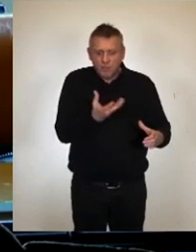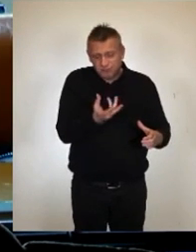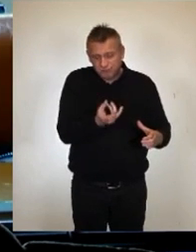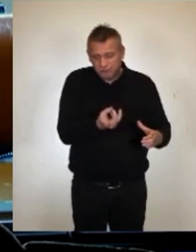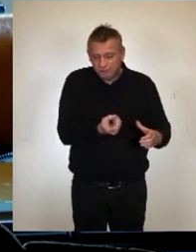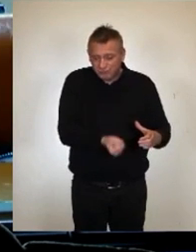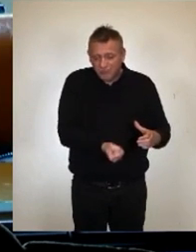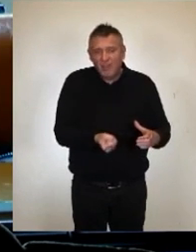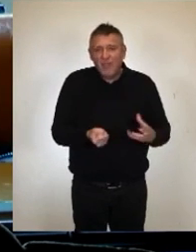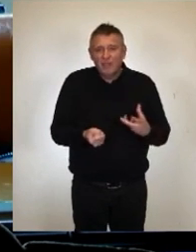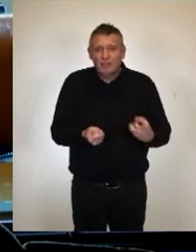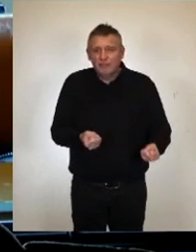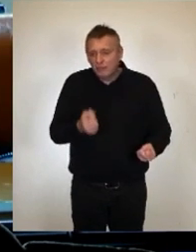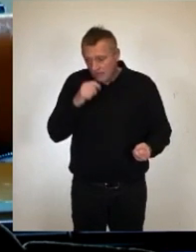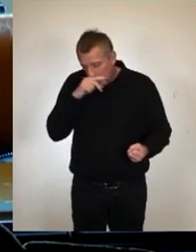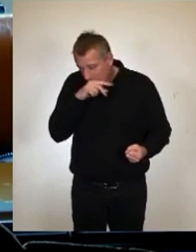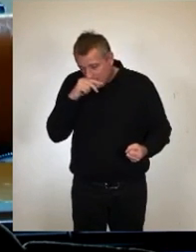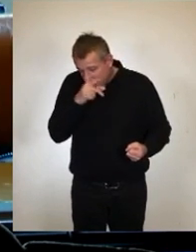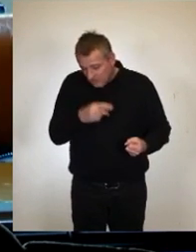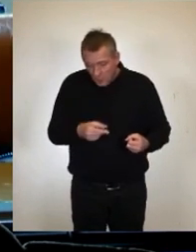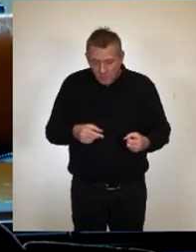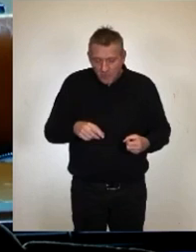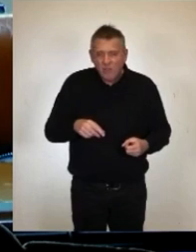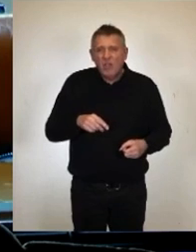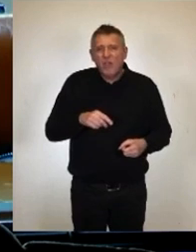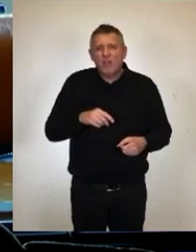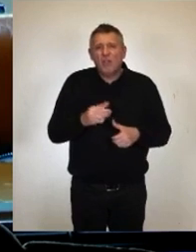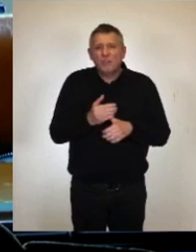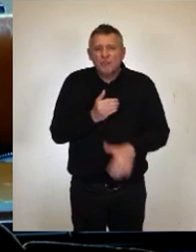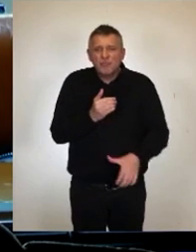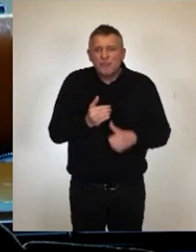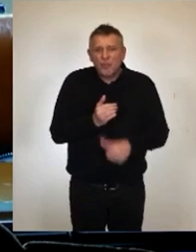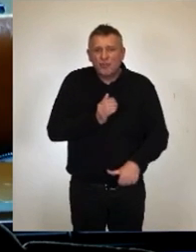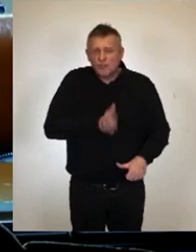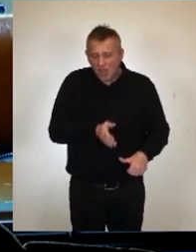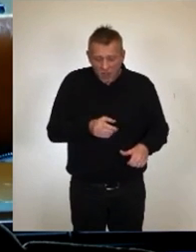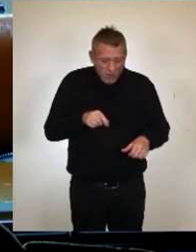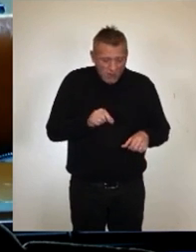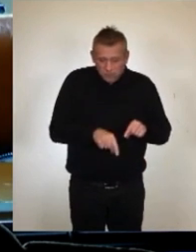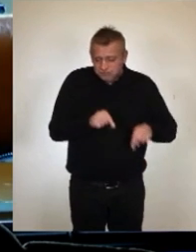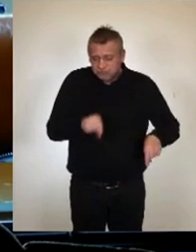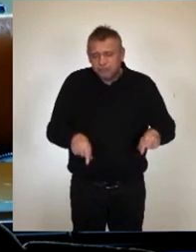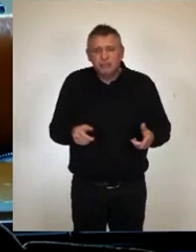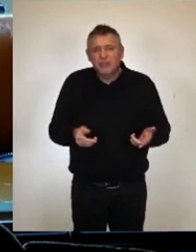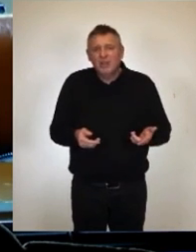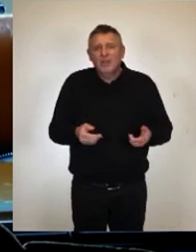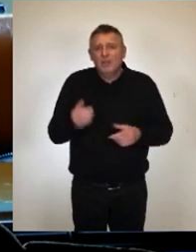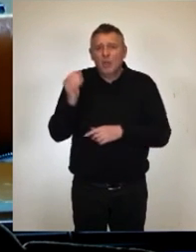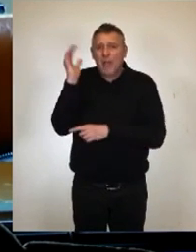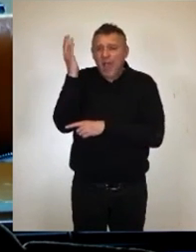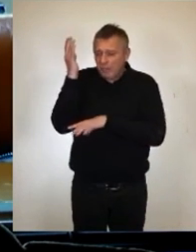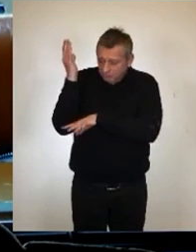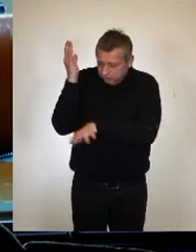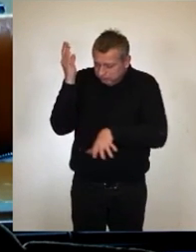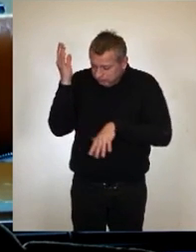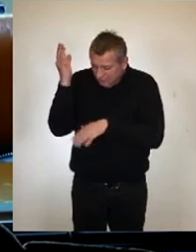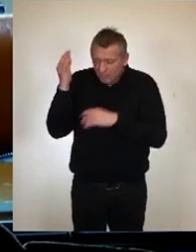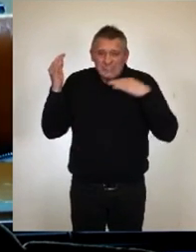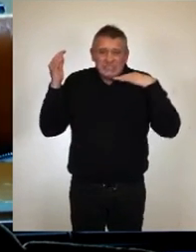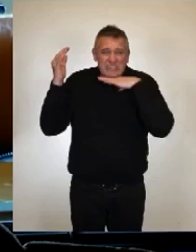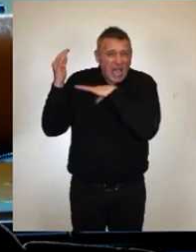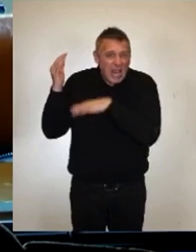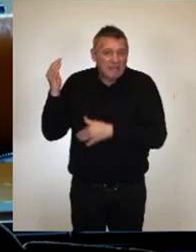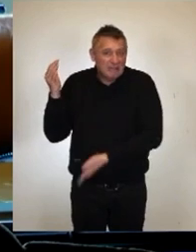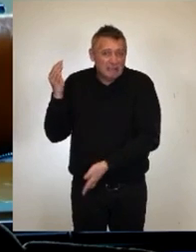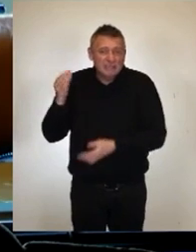enclos dont les contours en bois pourrissent, de la boue, des crottes de chiens, des herbes folles. À Paris, les pieds des arbres ne sont pas toujours à la hauteur des attentes. 7 ans après le